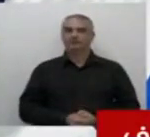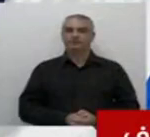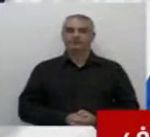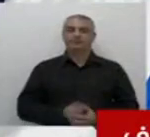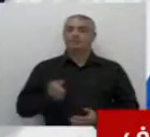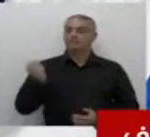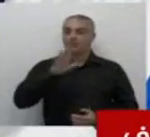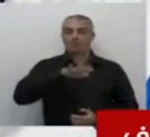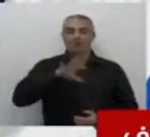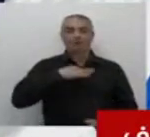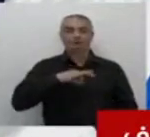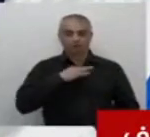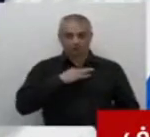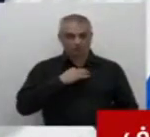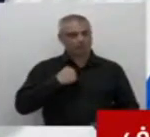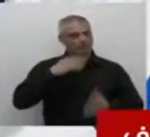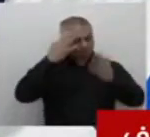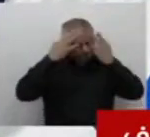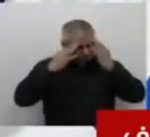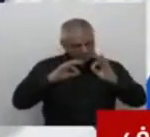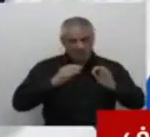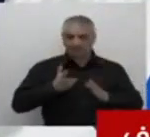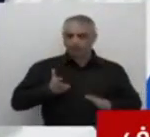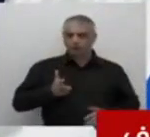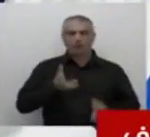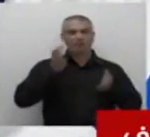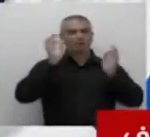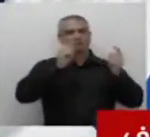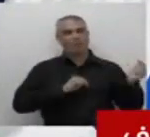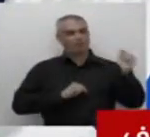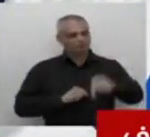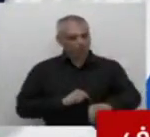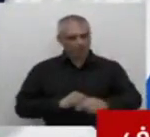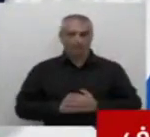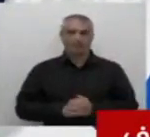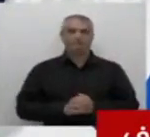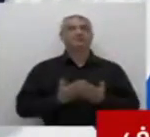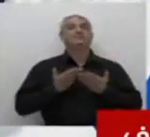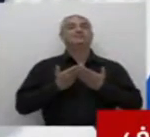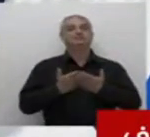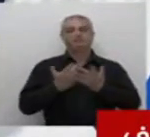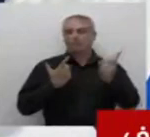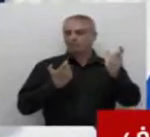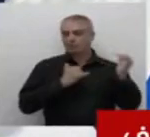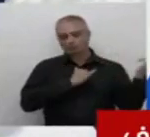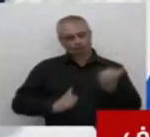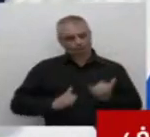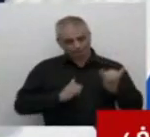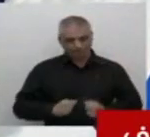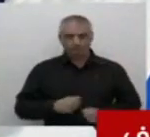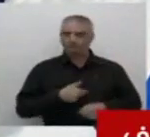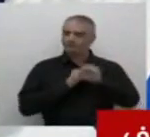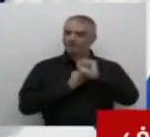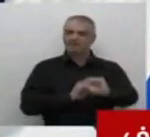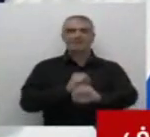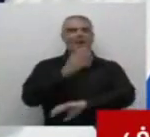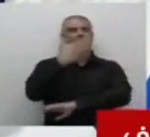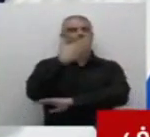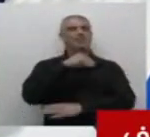السفن المساعد وصلت الى منطقتنا وكذلك الغواصه الخاصه الم